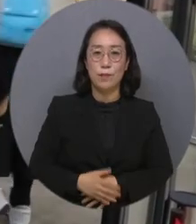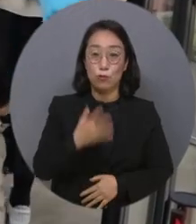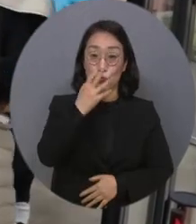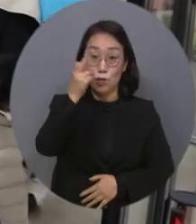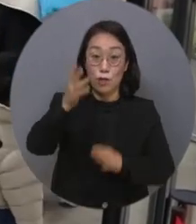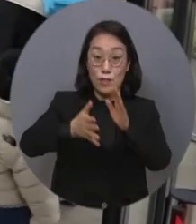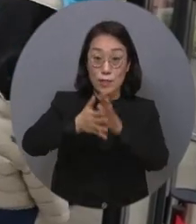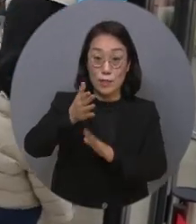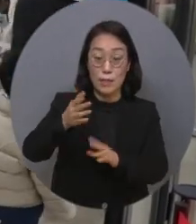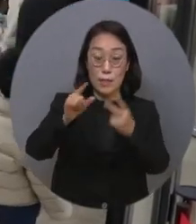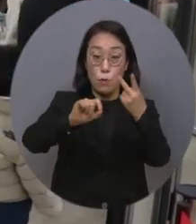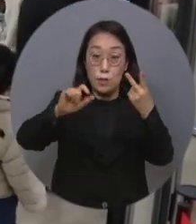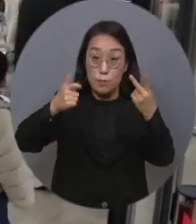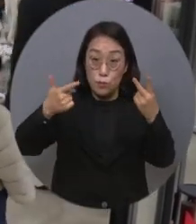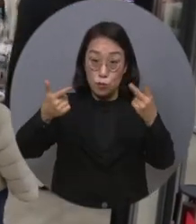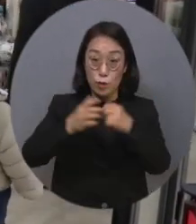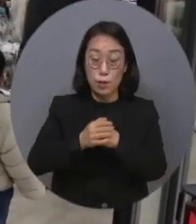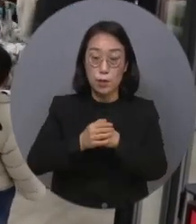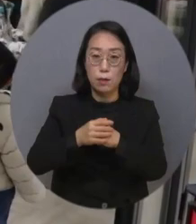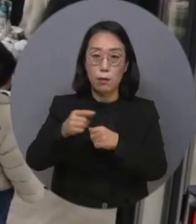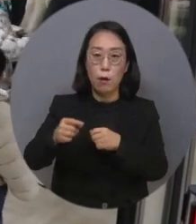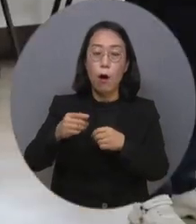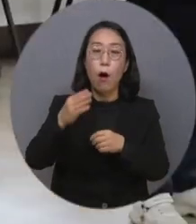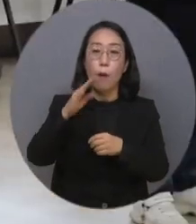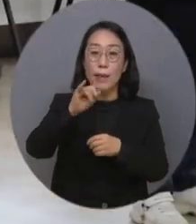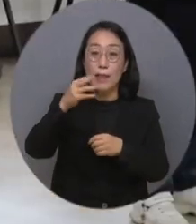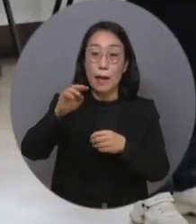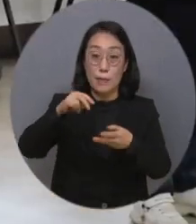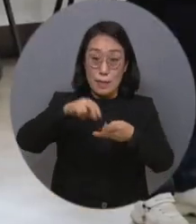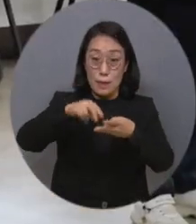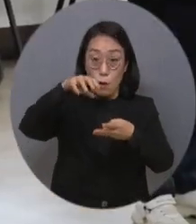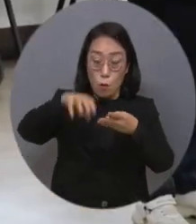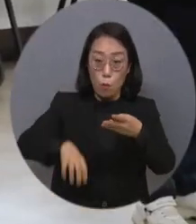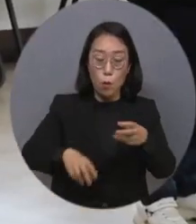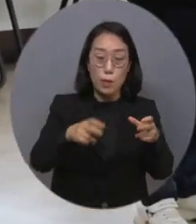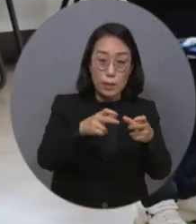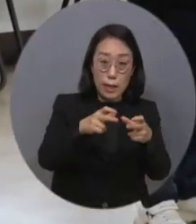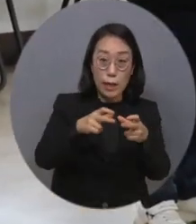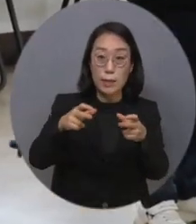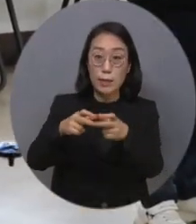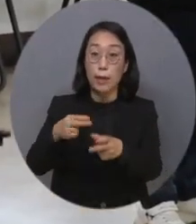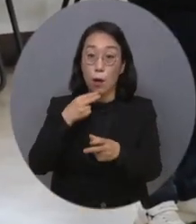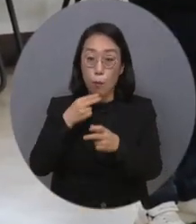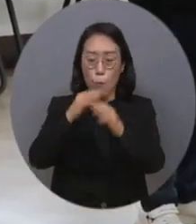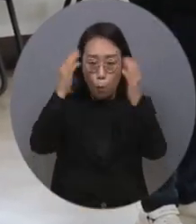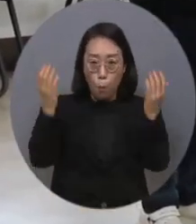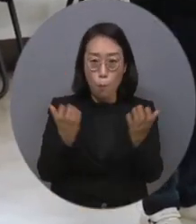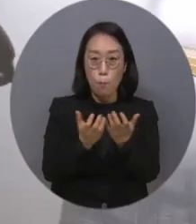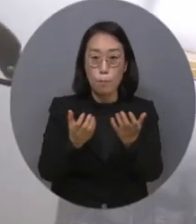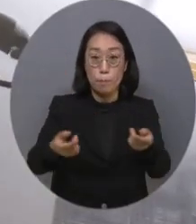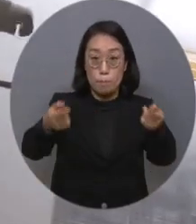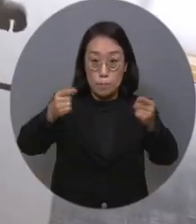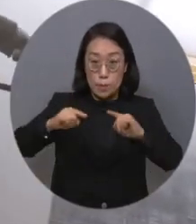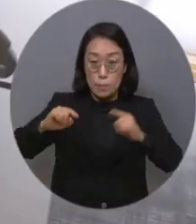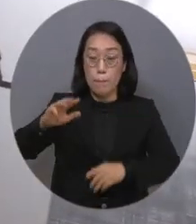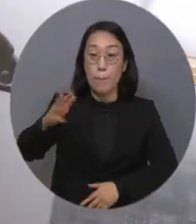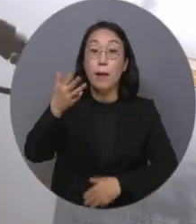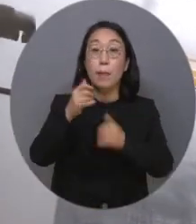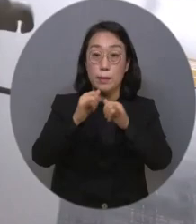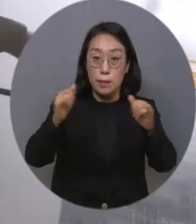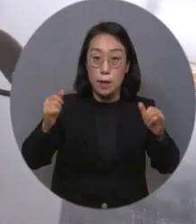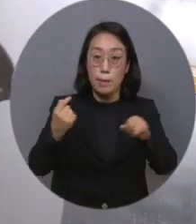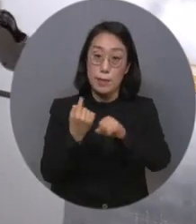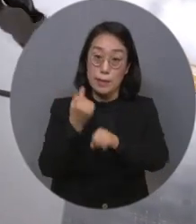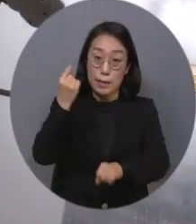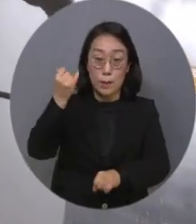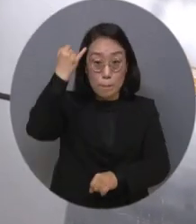순천시는 지난 16일 남초등학교 비타민센터에서 장애인과 비장애인 800여 명이 참석한 가운데 지난해 개발한